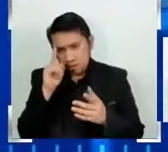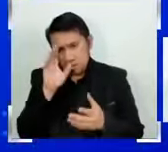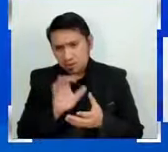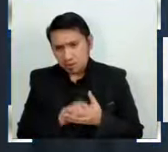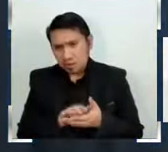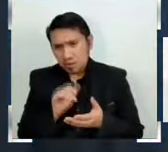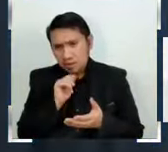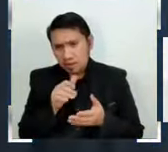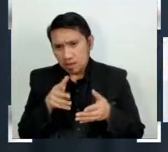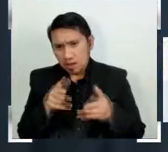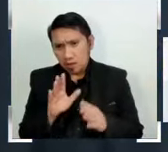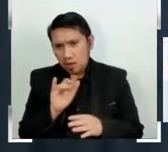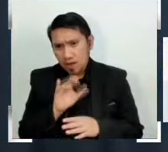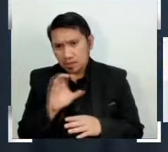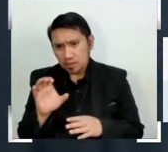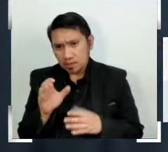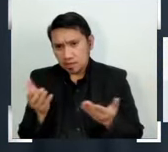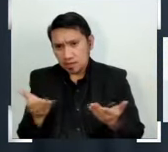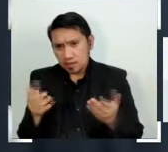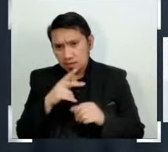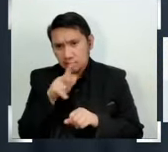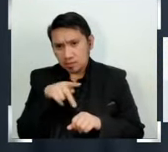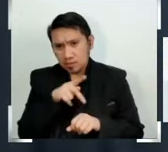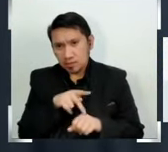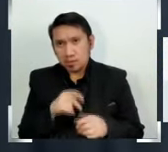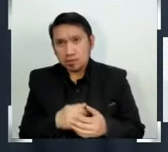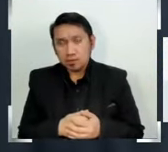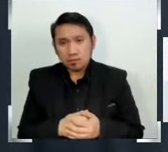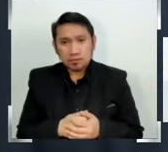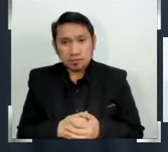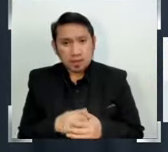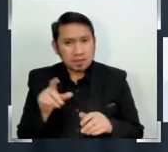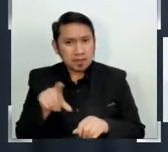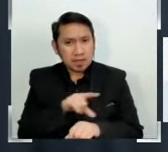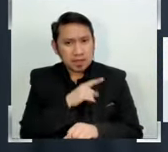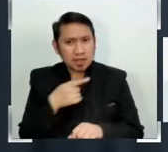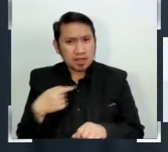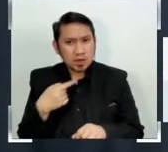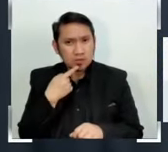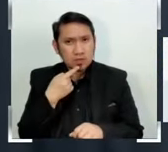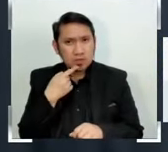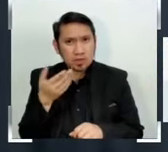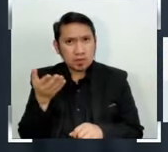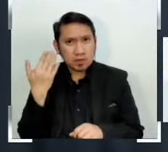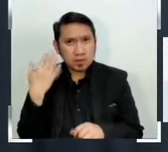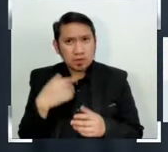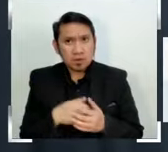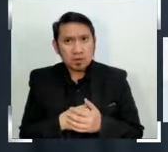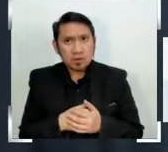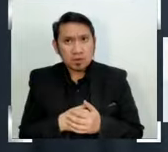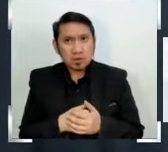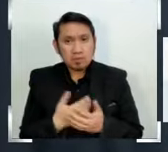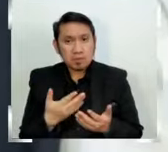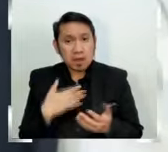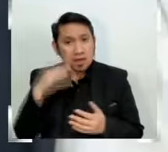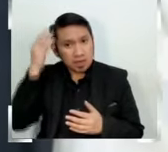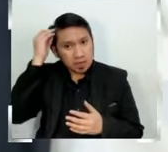ICC. Tagal ko na sinabi sa iyo yan na gabuhok mo man, kahit isang buhok mo, hindi mahawakan ng